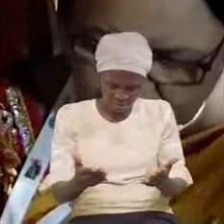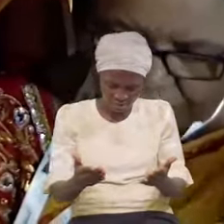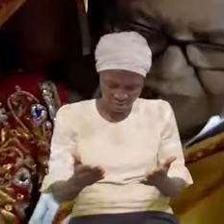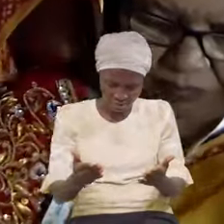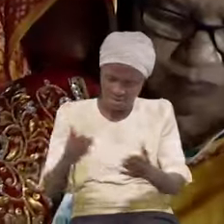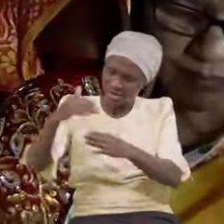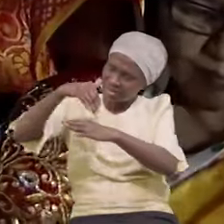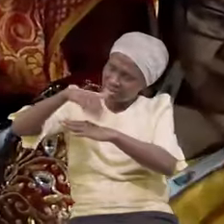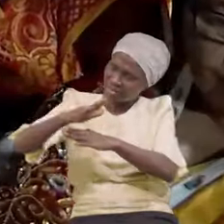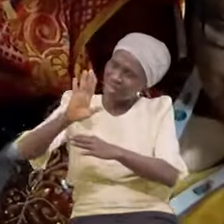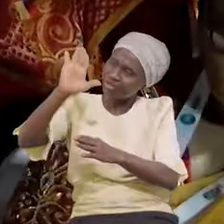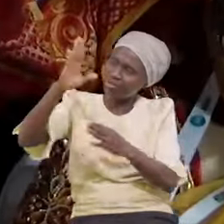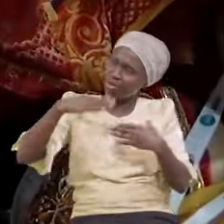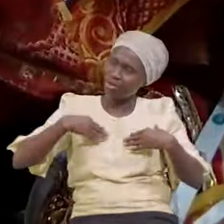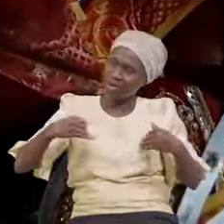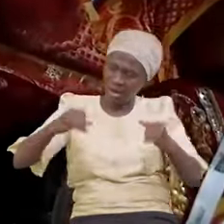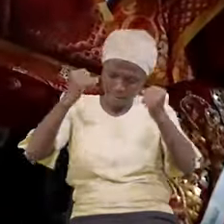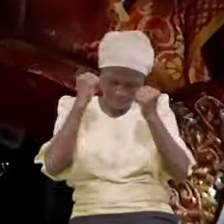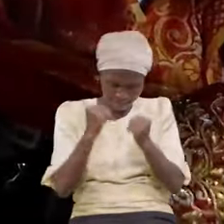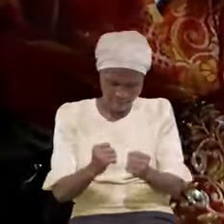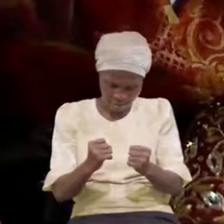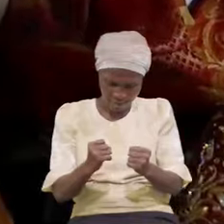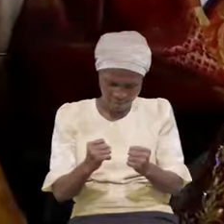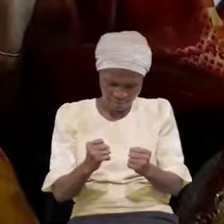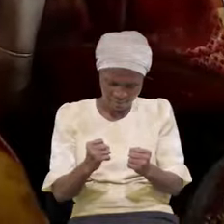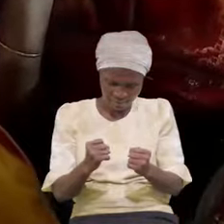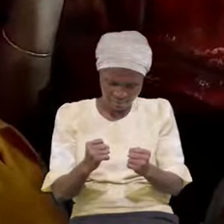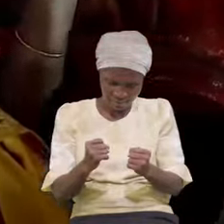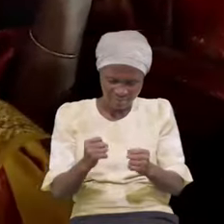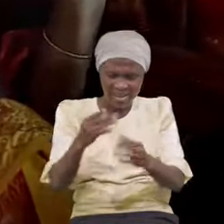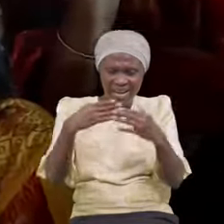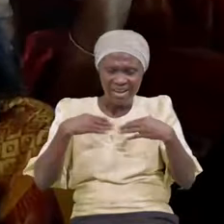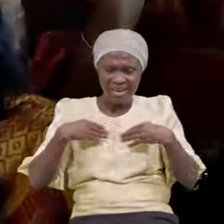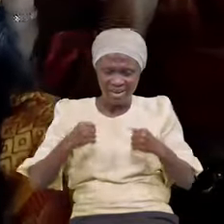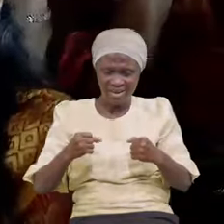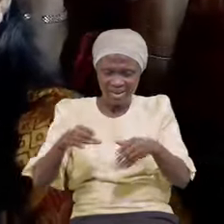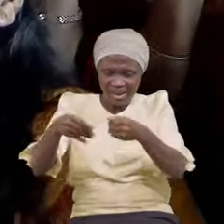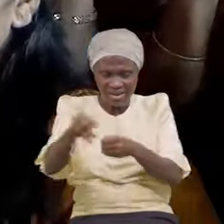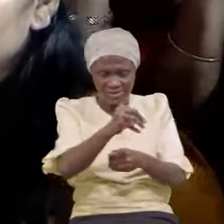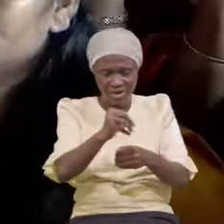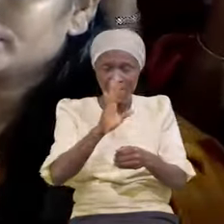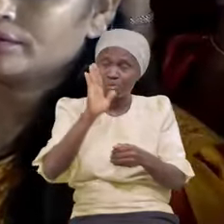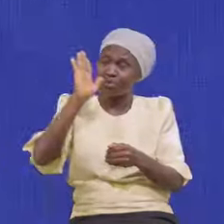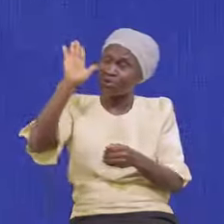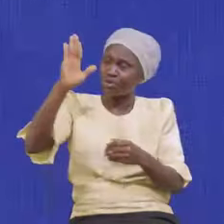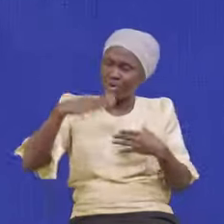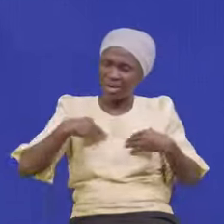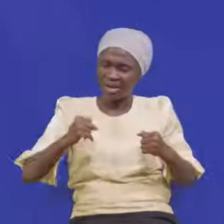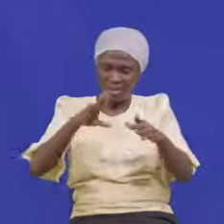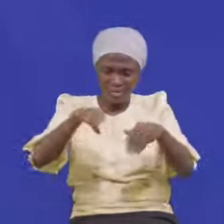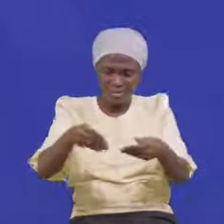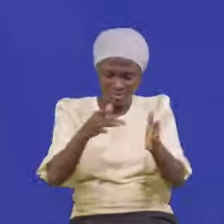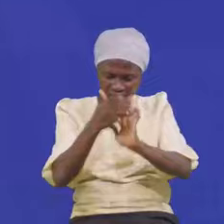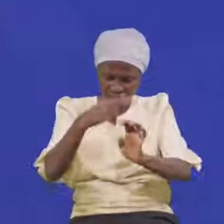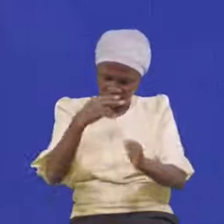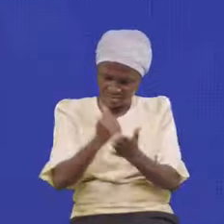ప్రార్థిస్తున్నాను. Send forth your healing power. మీ స్వస్థత శక్తిని పంపించండి. Give them your healing provision. మీ స్వస్థత వనరు వారికి అనుగ్రహించండి.